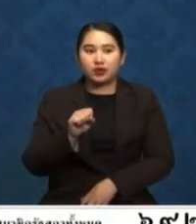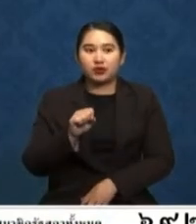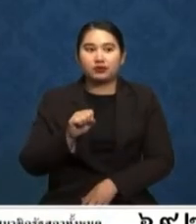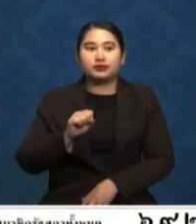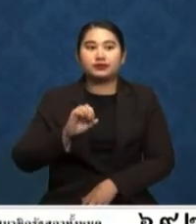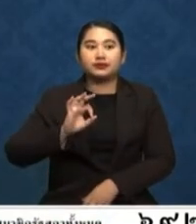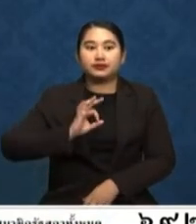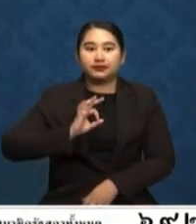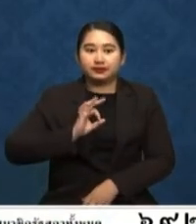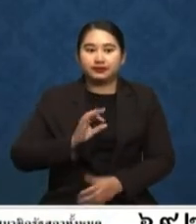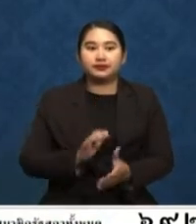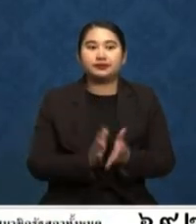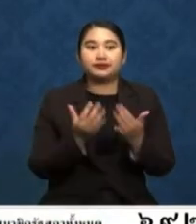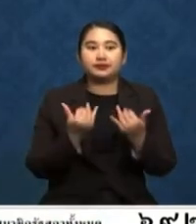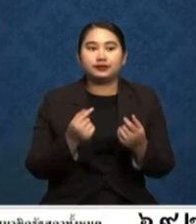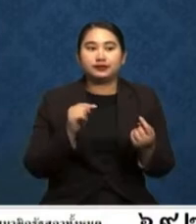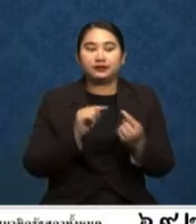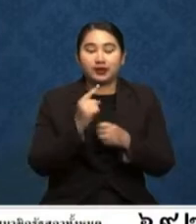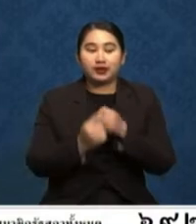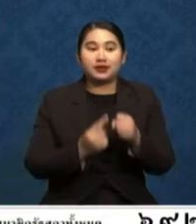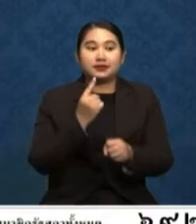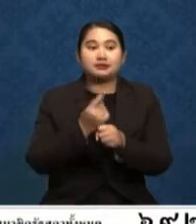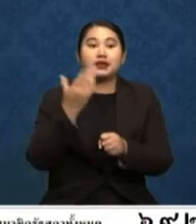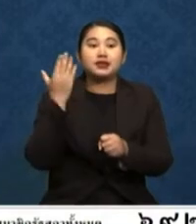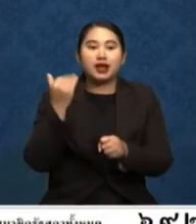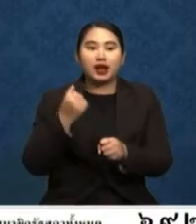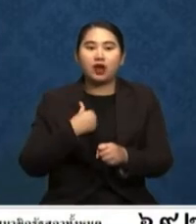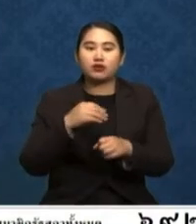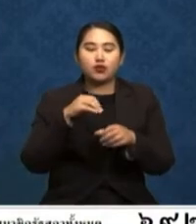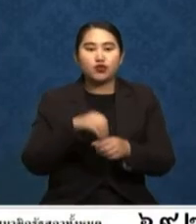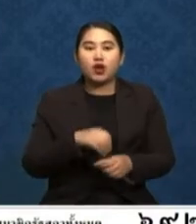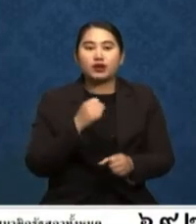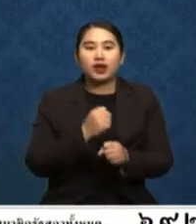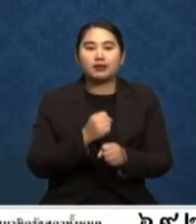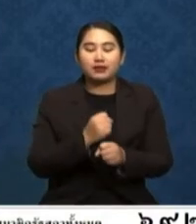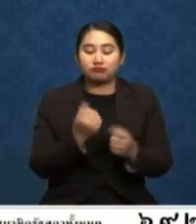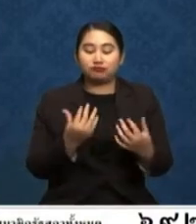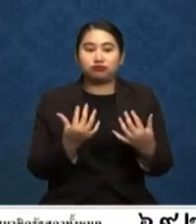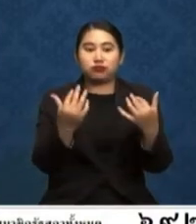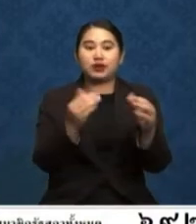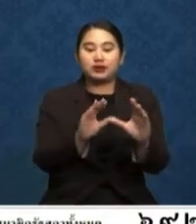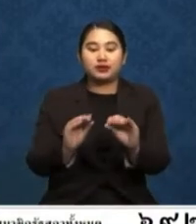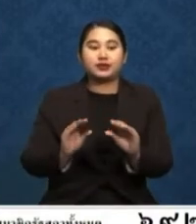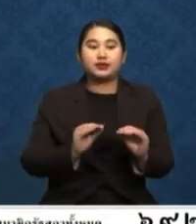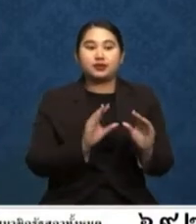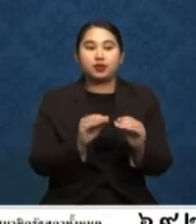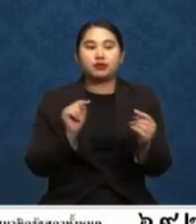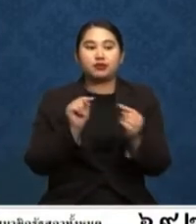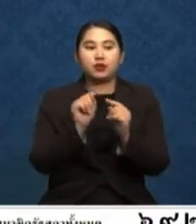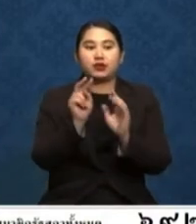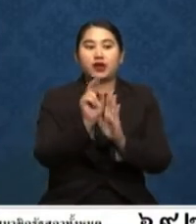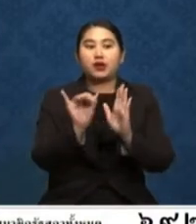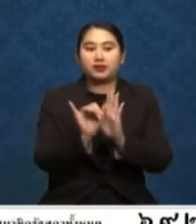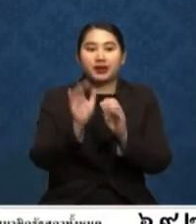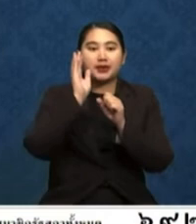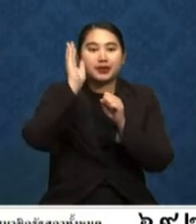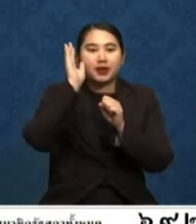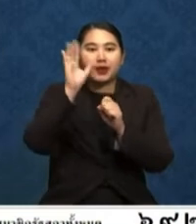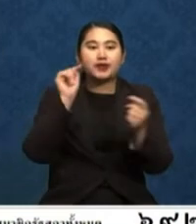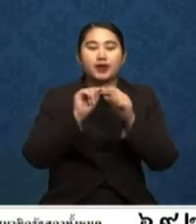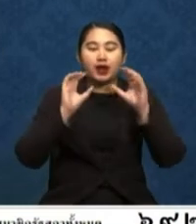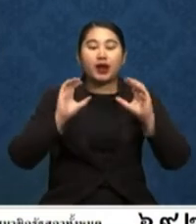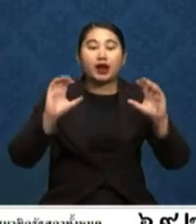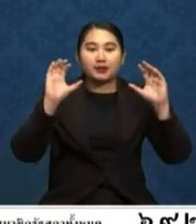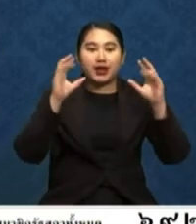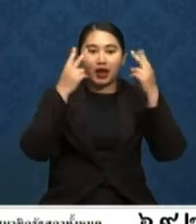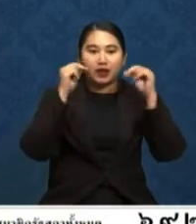รัฐสภาท่านประธานคะ 1ปีที่แล้วเราก็อยู่กันในบรรยากาศแบบนี้นะคะกับการแถลงนโยบายของรัฐบาล